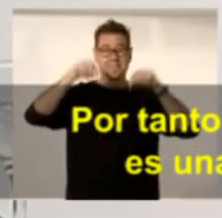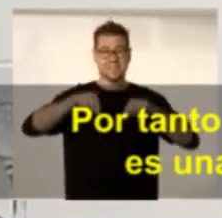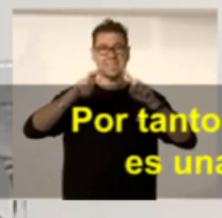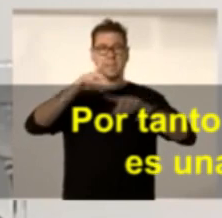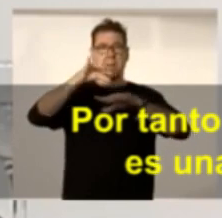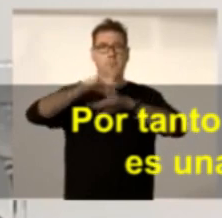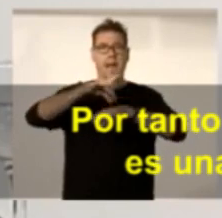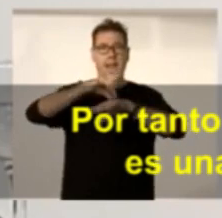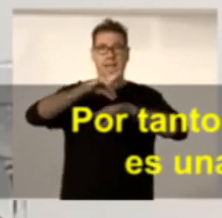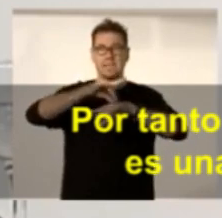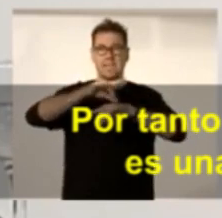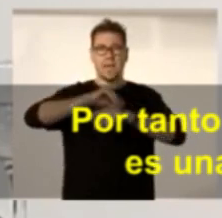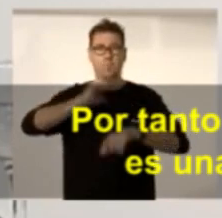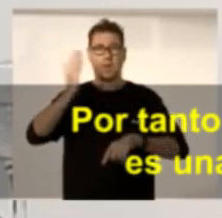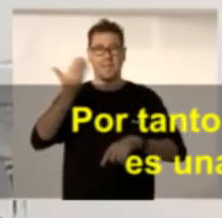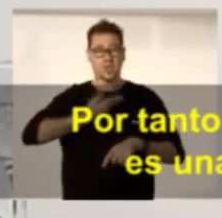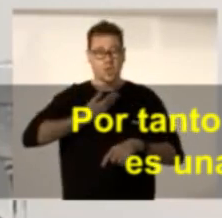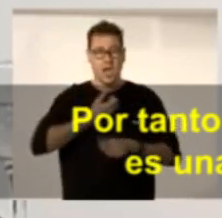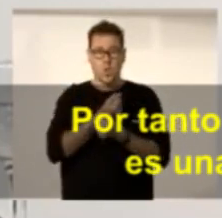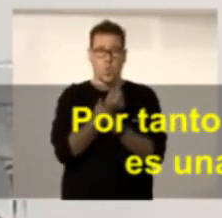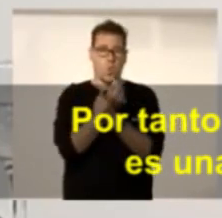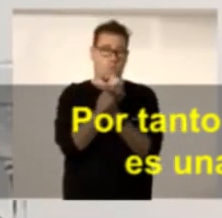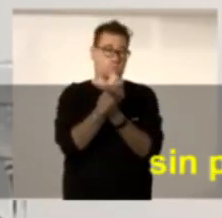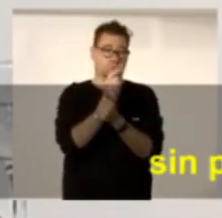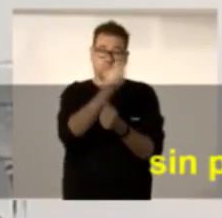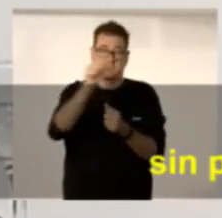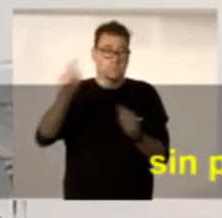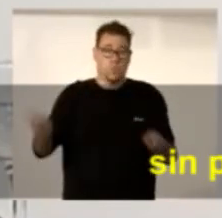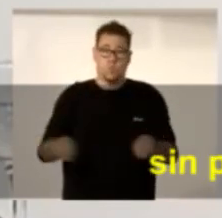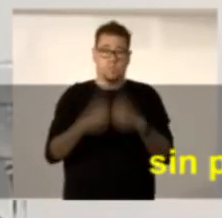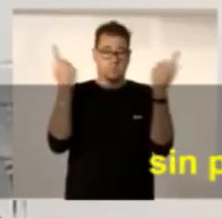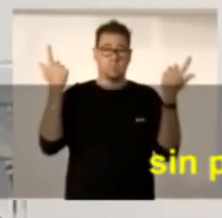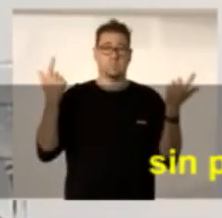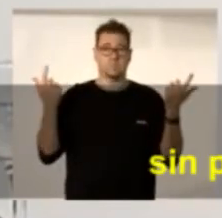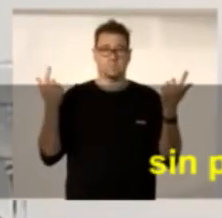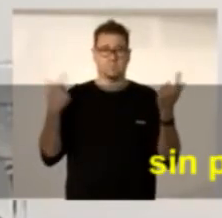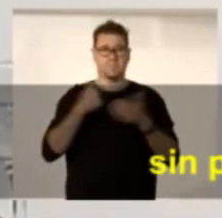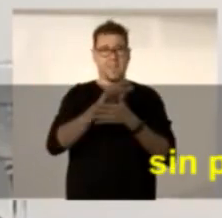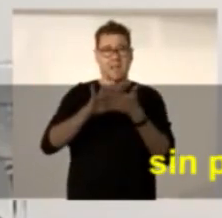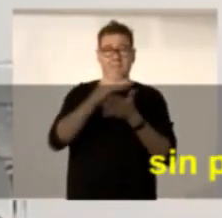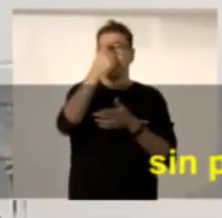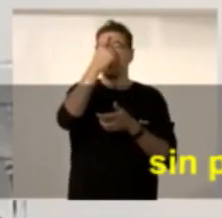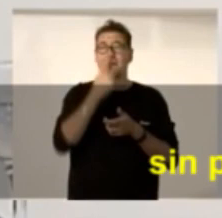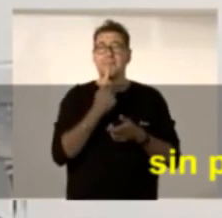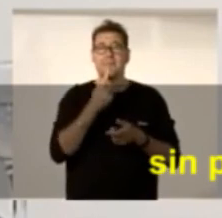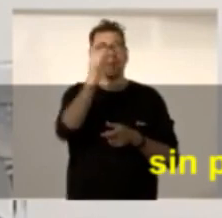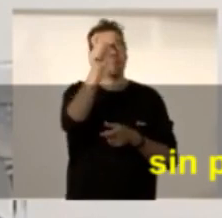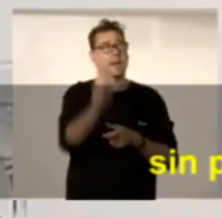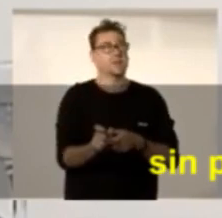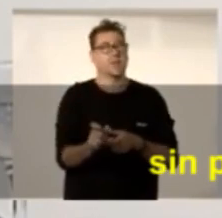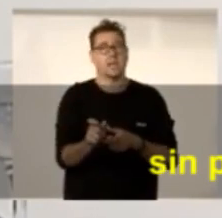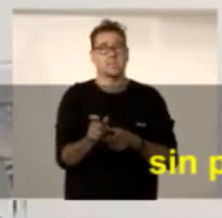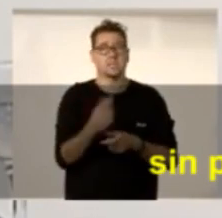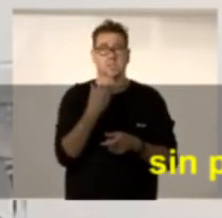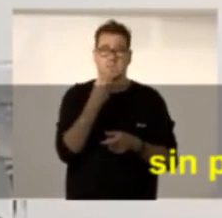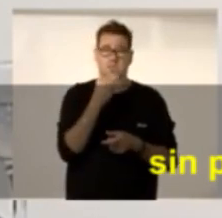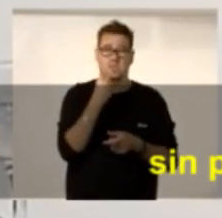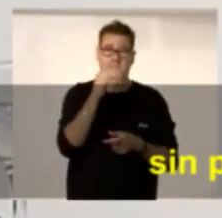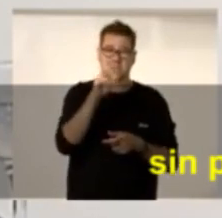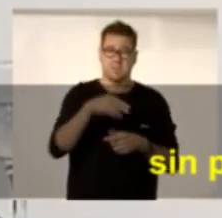una malaltia que ens pot afectar a tots i molt greument. I estem parlant de perfils de persones